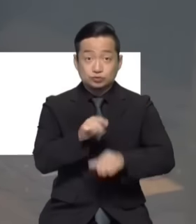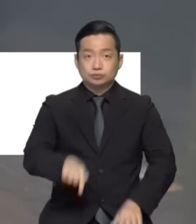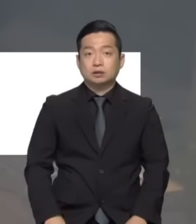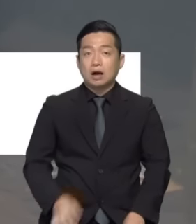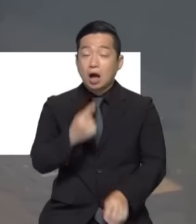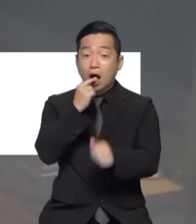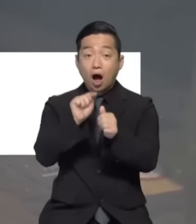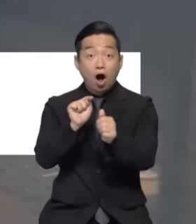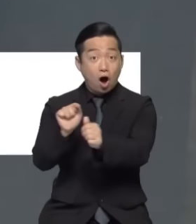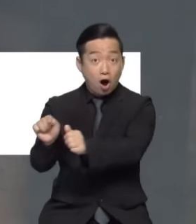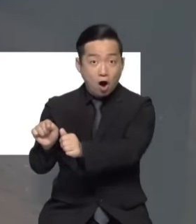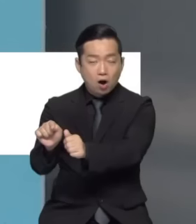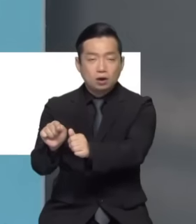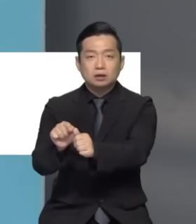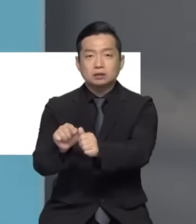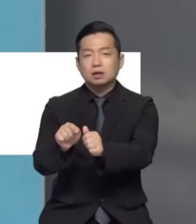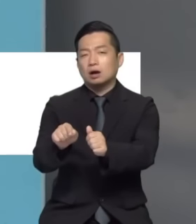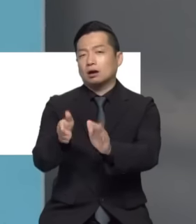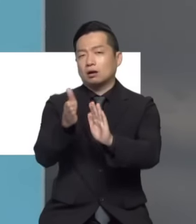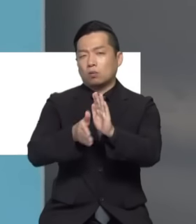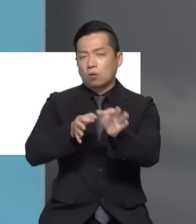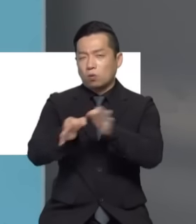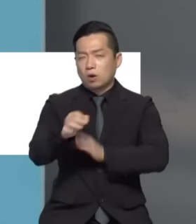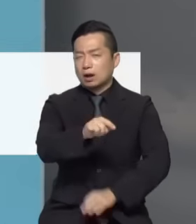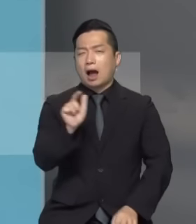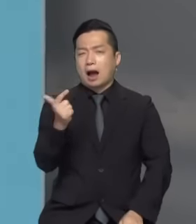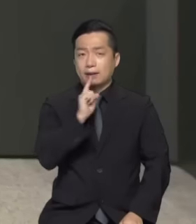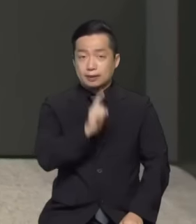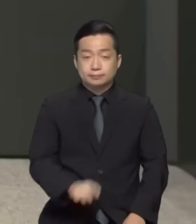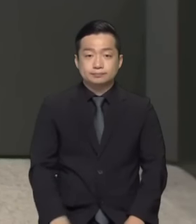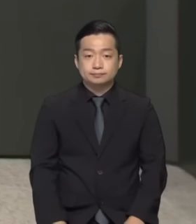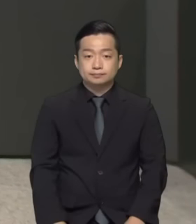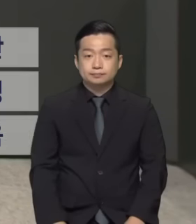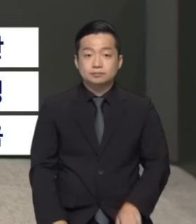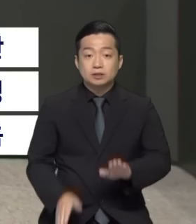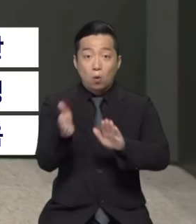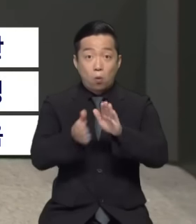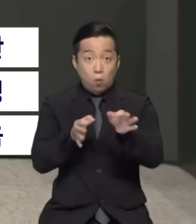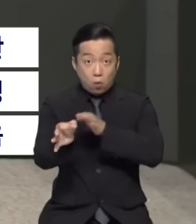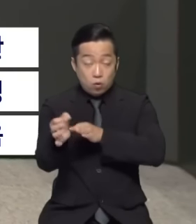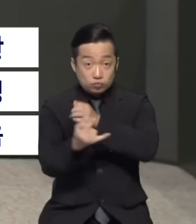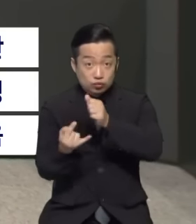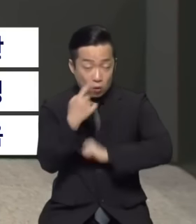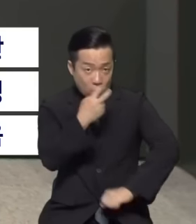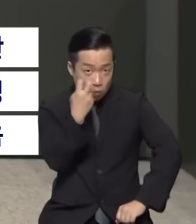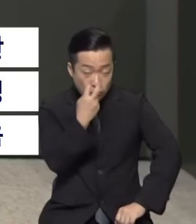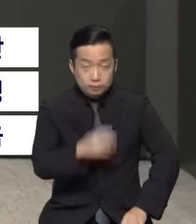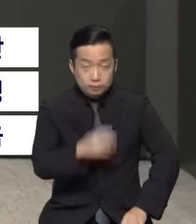했다. 이렇게 되면 이제 불공정이라는 부분들이 적용이 될 수가 있는 거고. 이번 공정위 조사가 배달앱과 입점 업체들의 상생